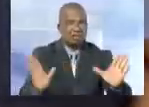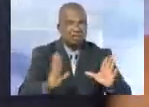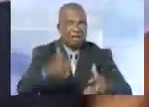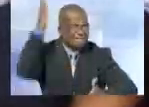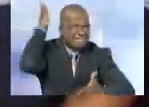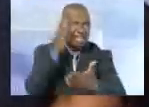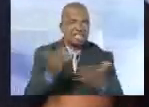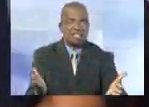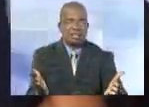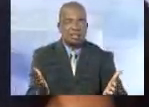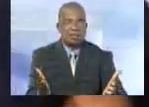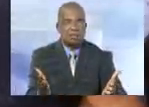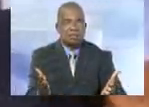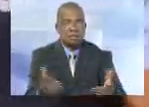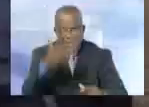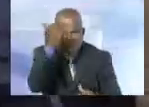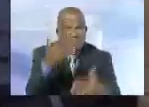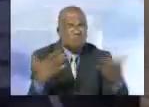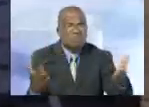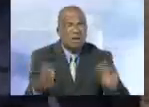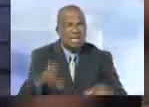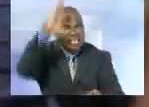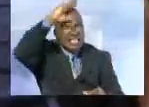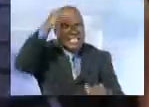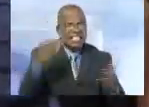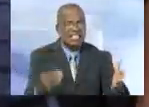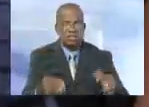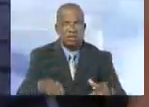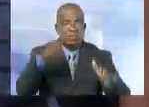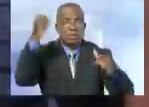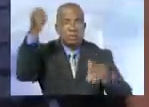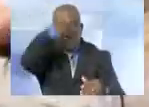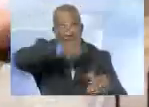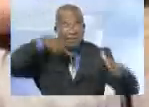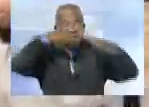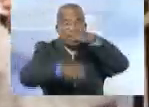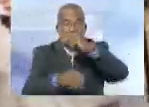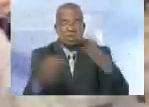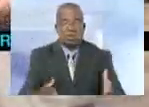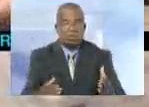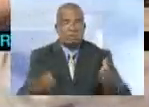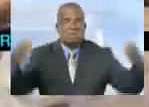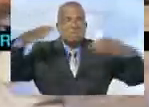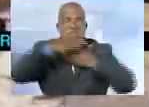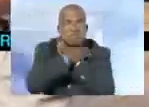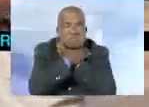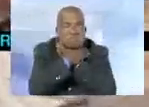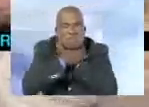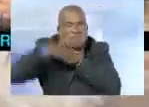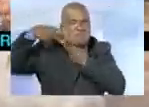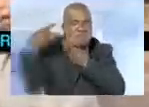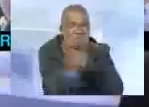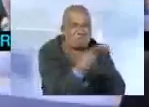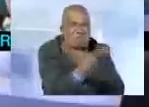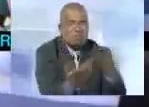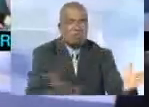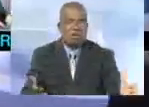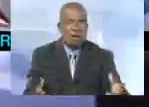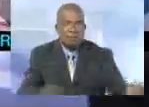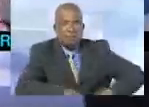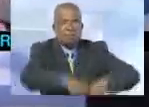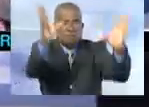Plus d'un quart des hommes sud-africains ont reconnu l'année dernière avoir déjà commis un viol. Et contre la banalisation de ce crime,